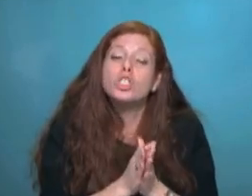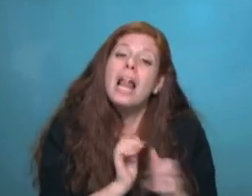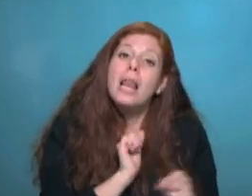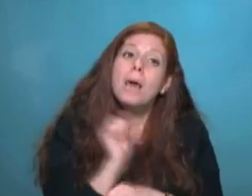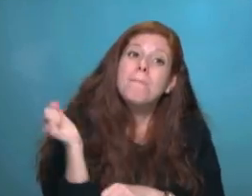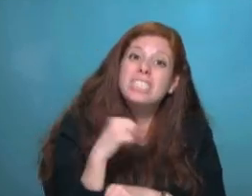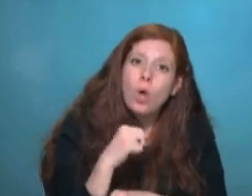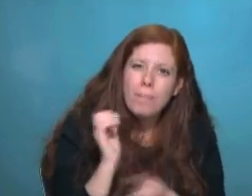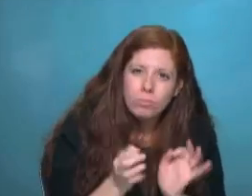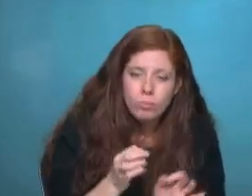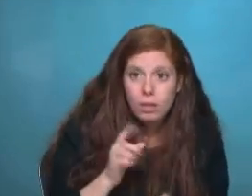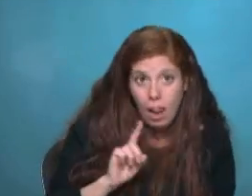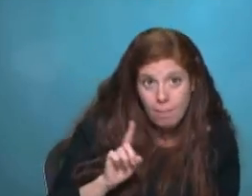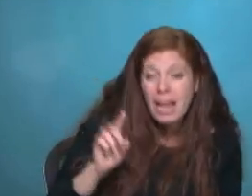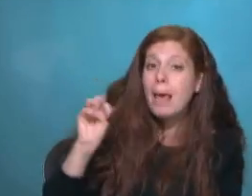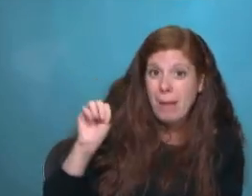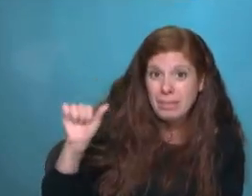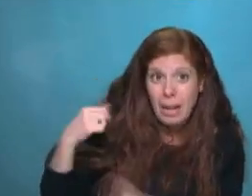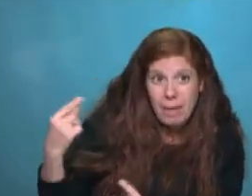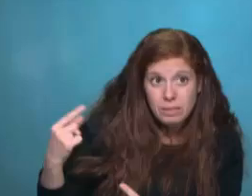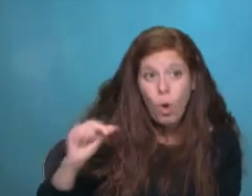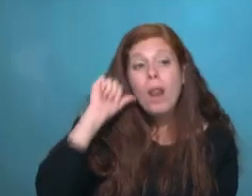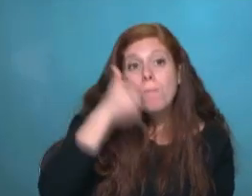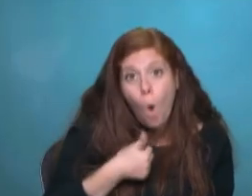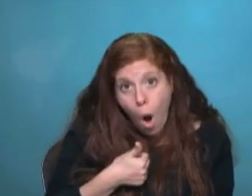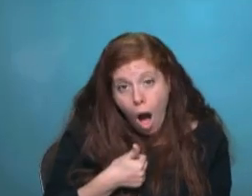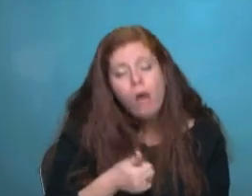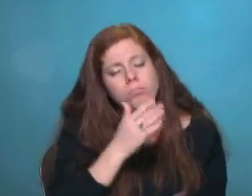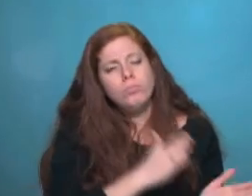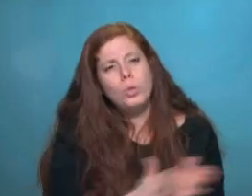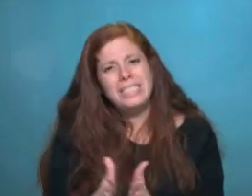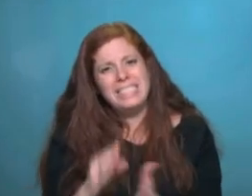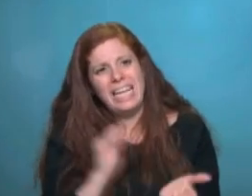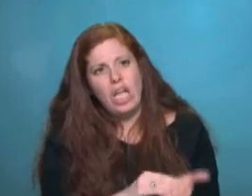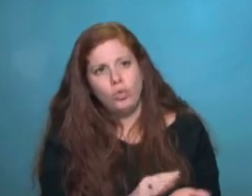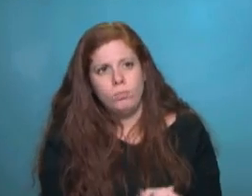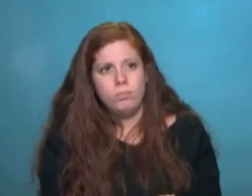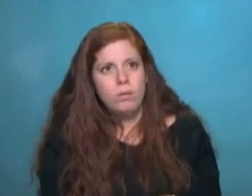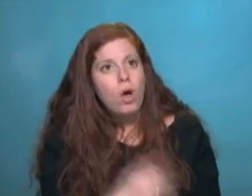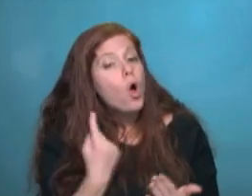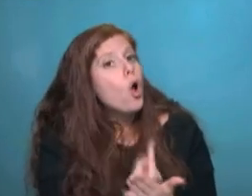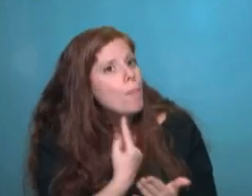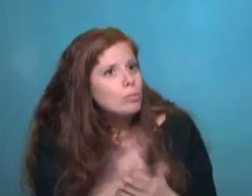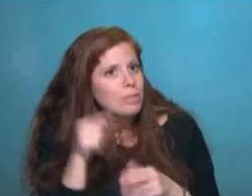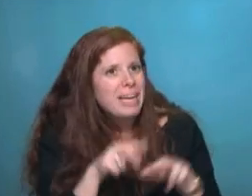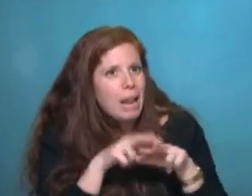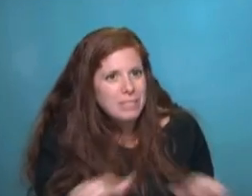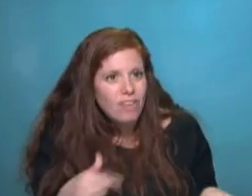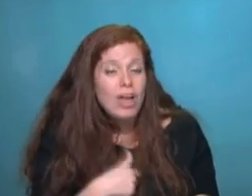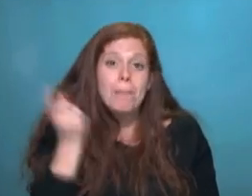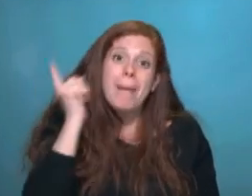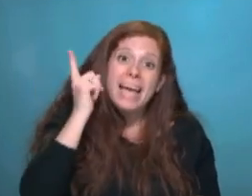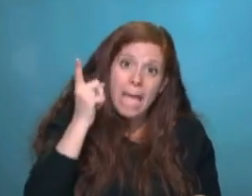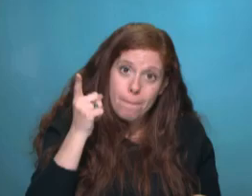שלחה? למאיר אמסלם עצמו. למחרת הוא הסדיר את הרישום. כל פעם כשזה מגיע למצב שאני מאיימת